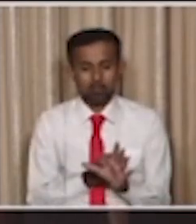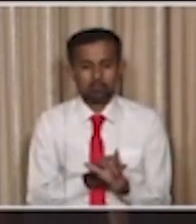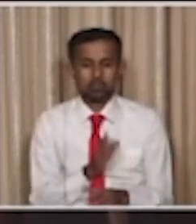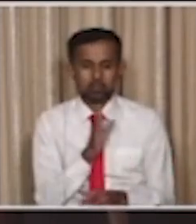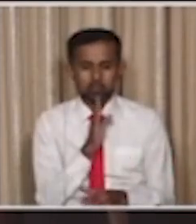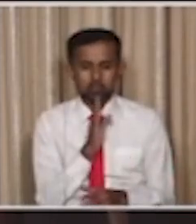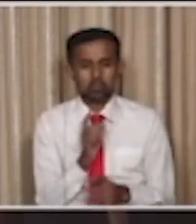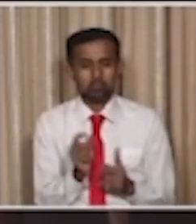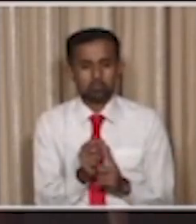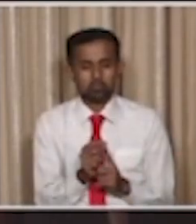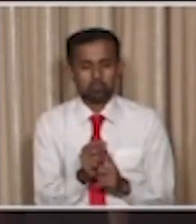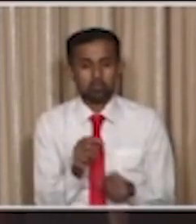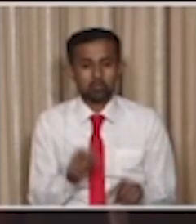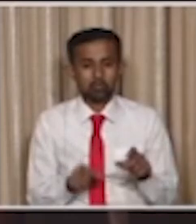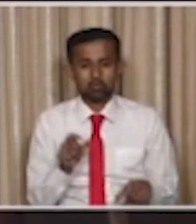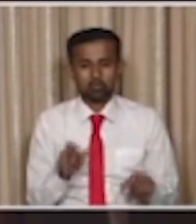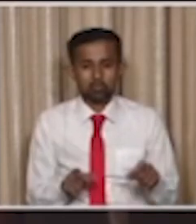අහිංසක දුප්පත් ජනතාවට